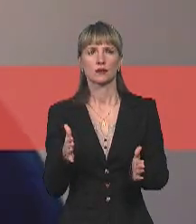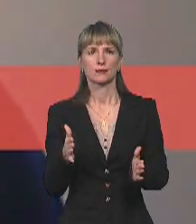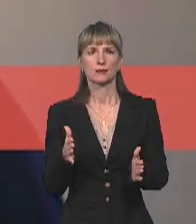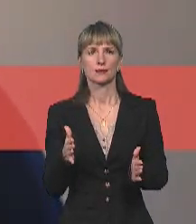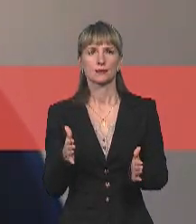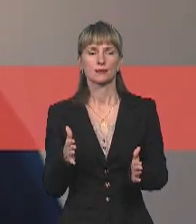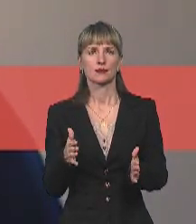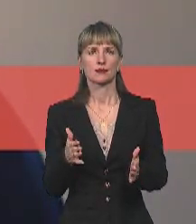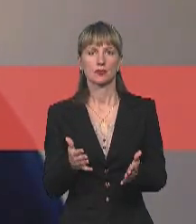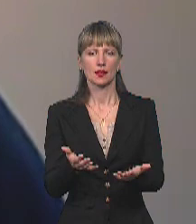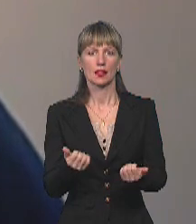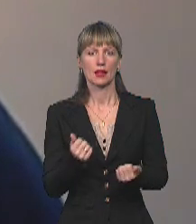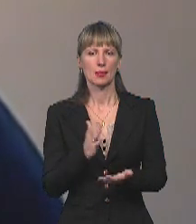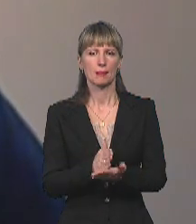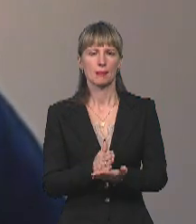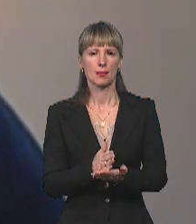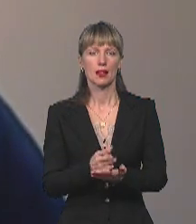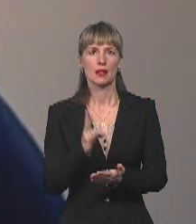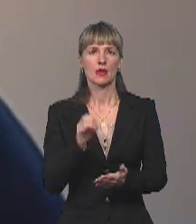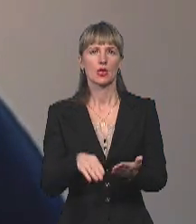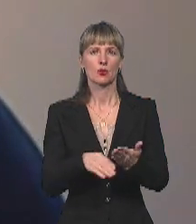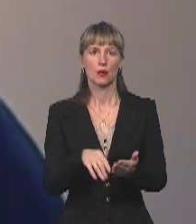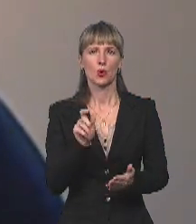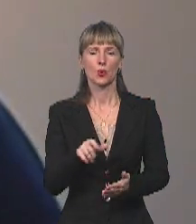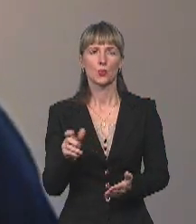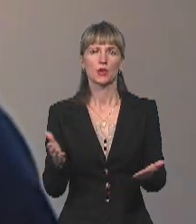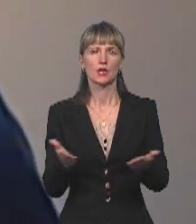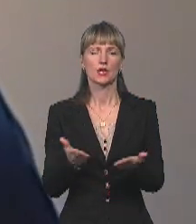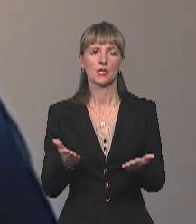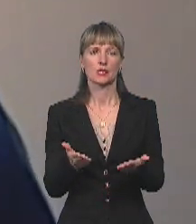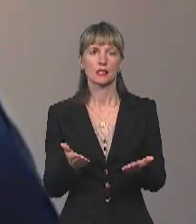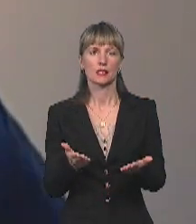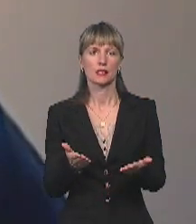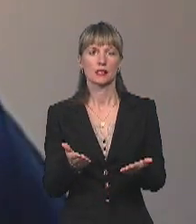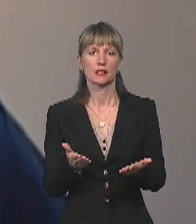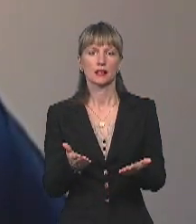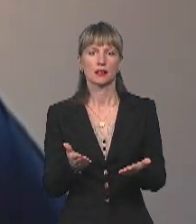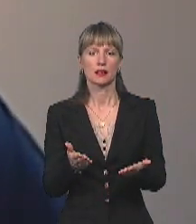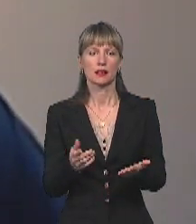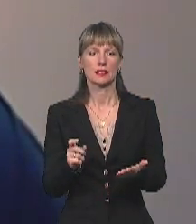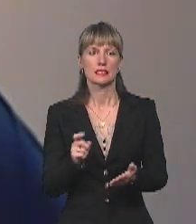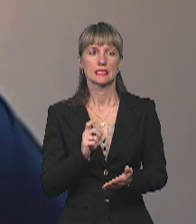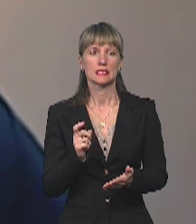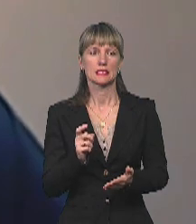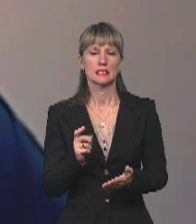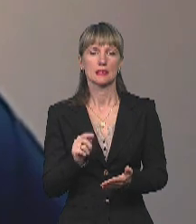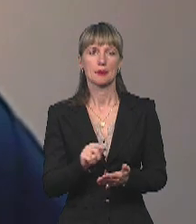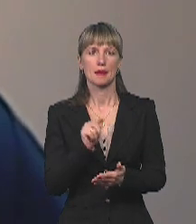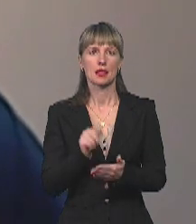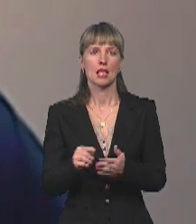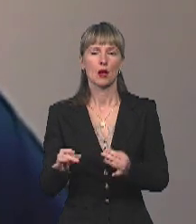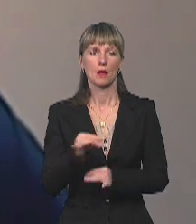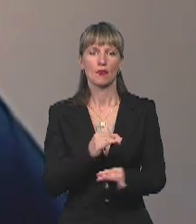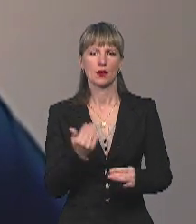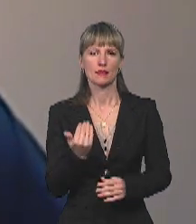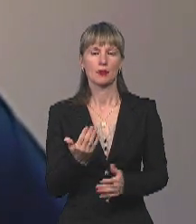можуть претендувати на допомогу і люди, які з переднім питання обговорювали з